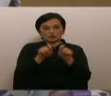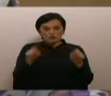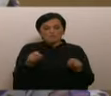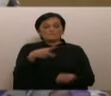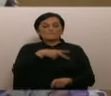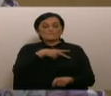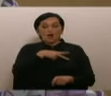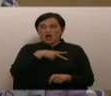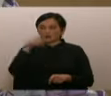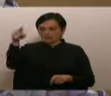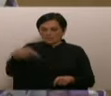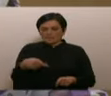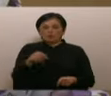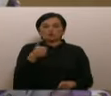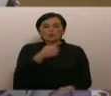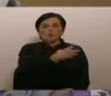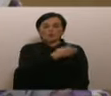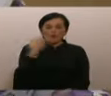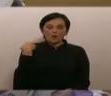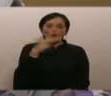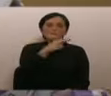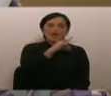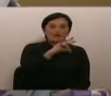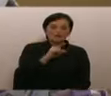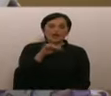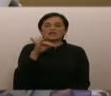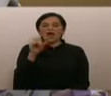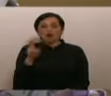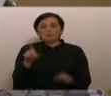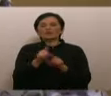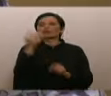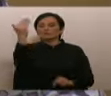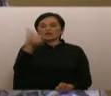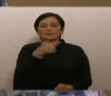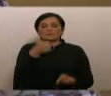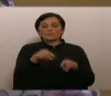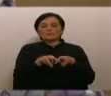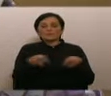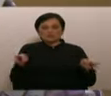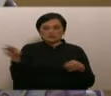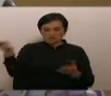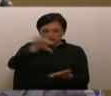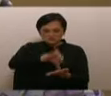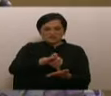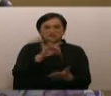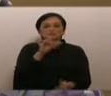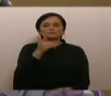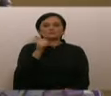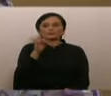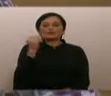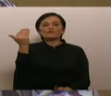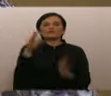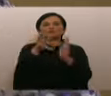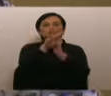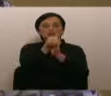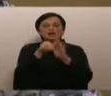როგორც მეუფე იაკობი, ასევე მეუფე პეტრე, თქვენი პრემიერ-მინისტრი გიორგი გახარია, თქვენი შინაგან საქმეთა